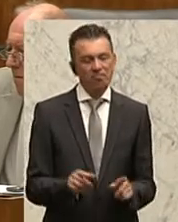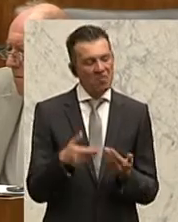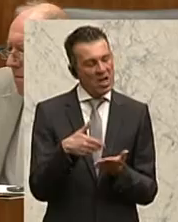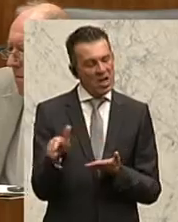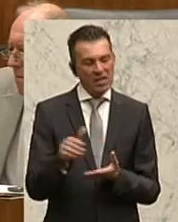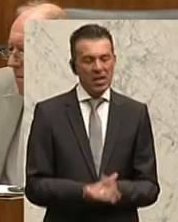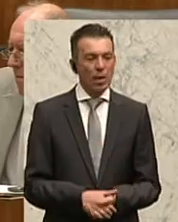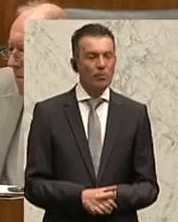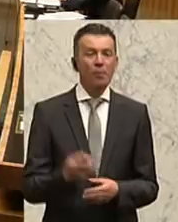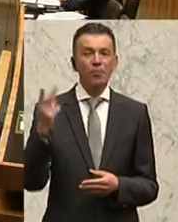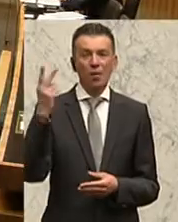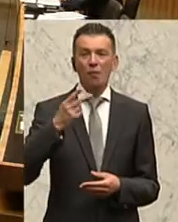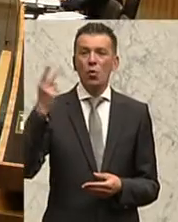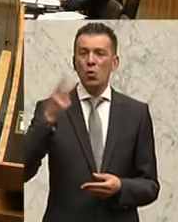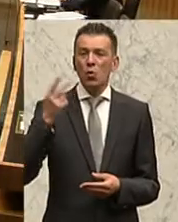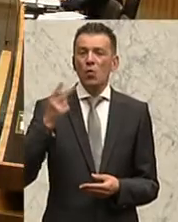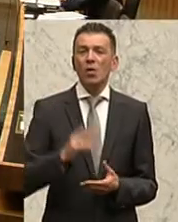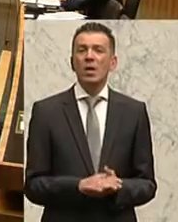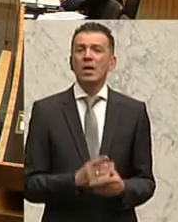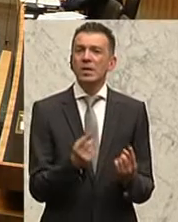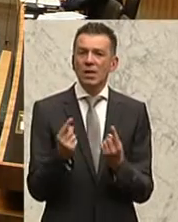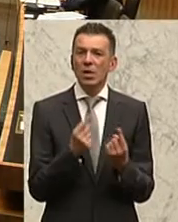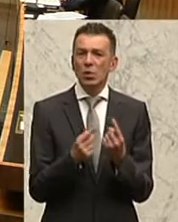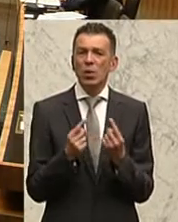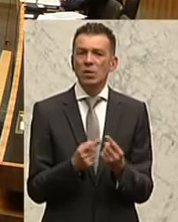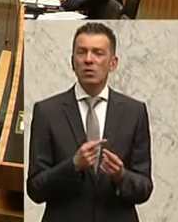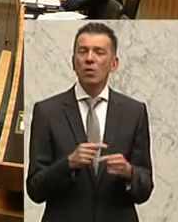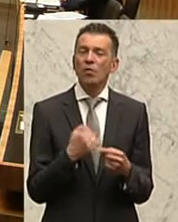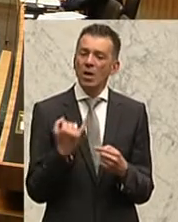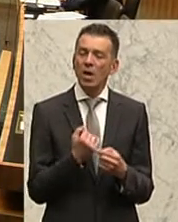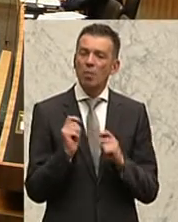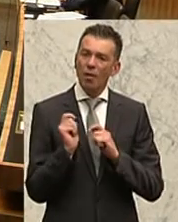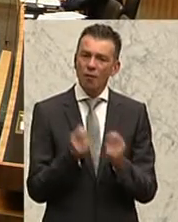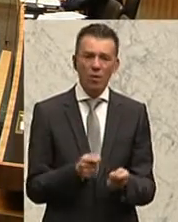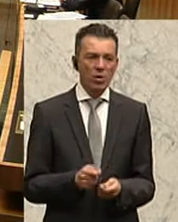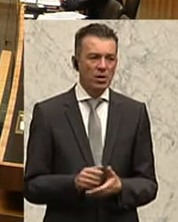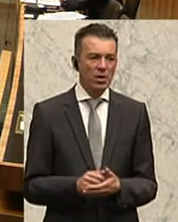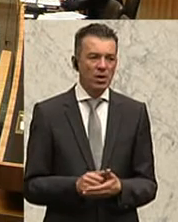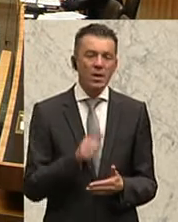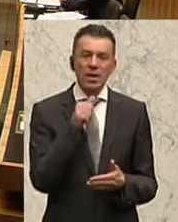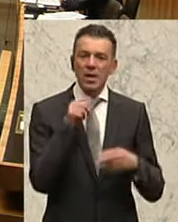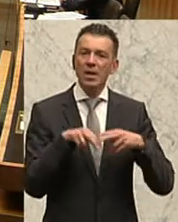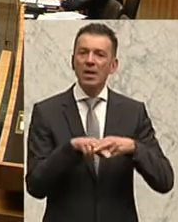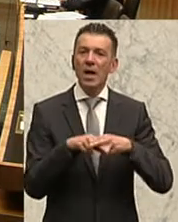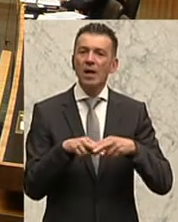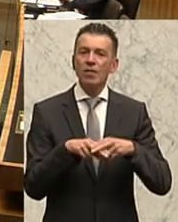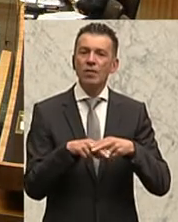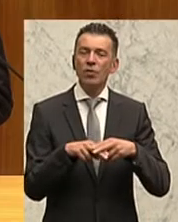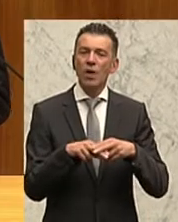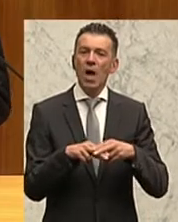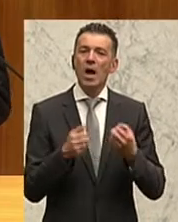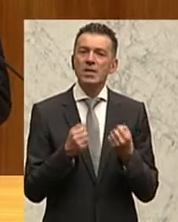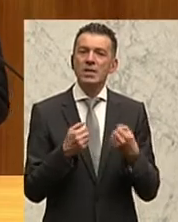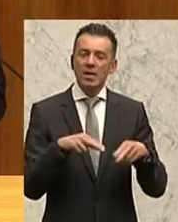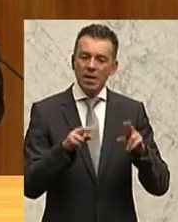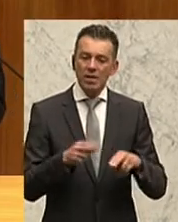Vernünftig wäre es gewesen, die Lage, so wie von uns immer vorgeschlagen, endgültig nicht im Nationalen Sicherheitsrat zu beurteilen, sondern auch gemeinsam mit